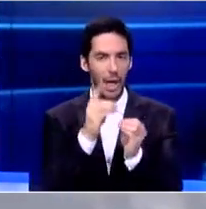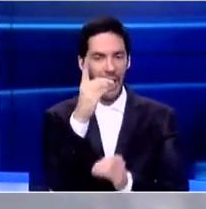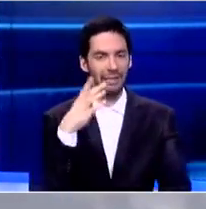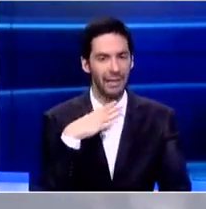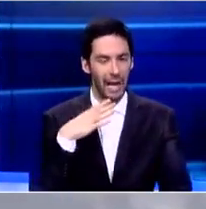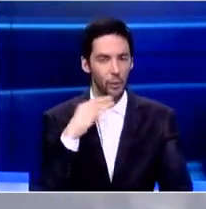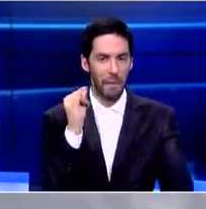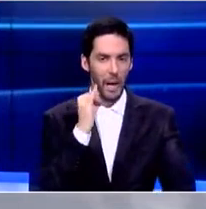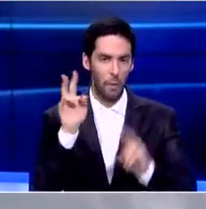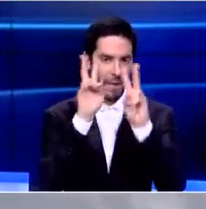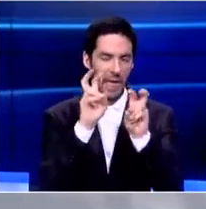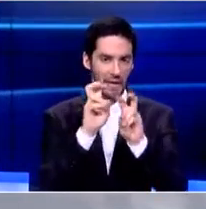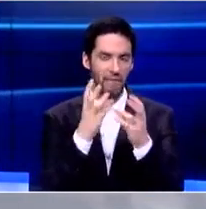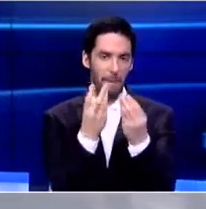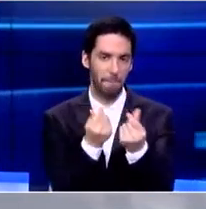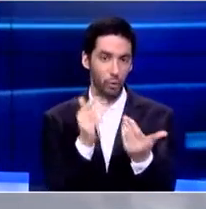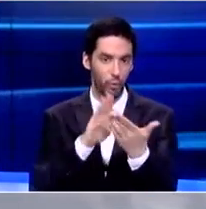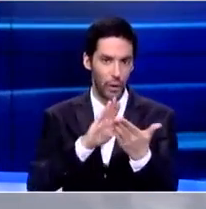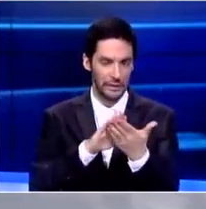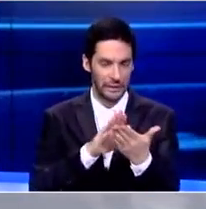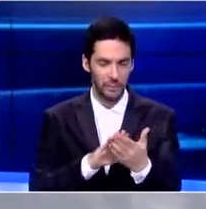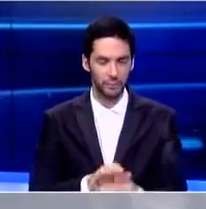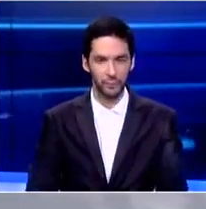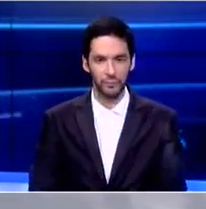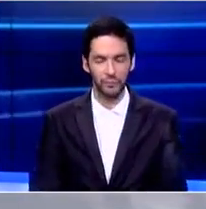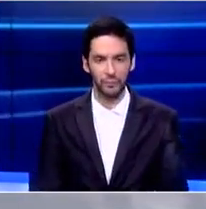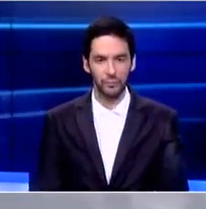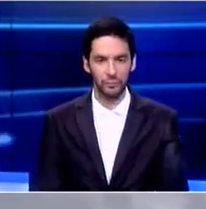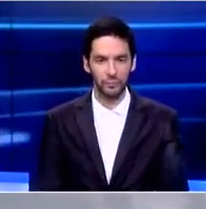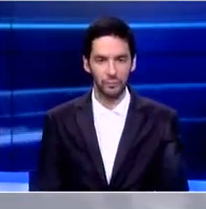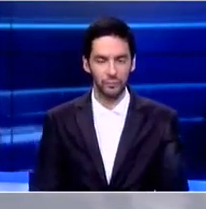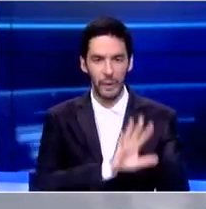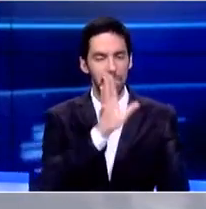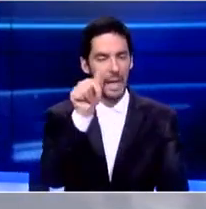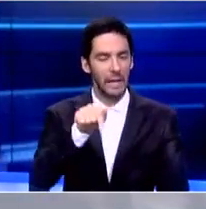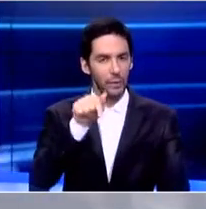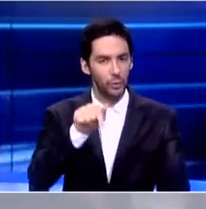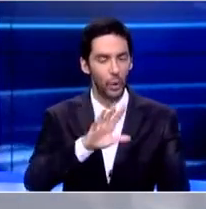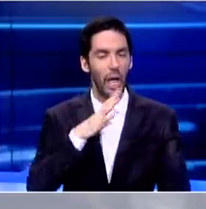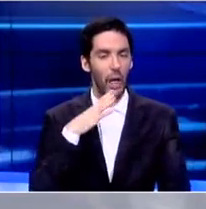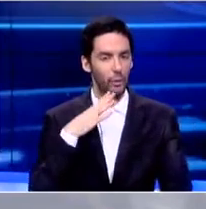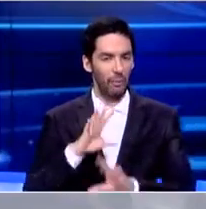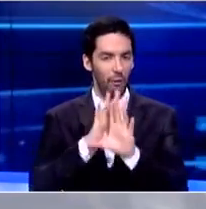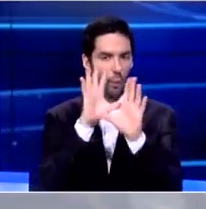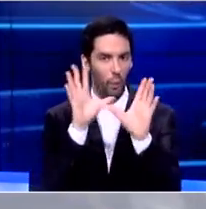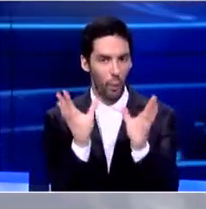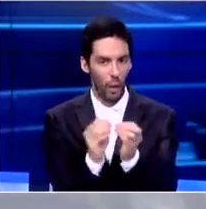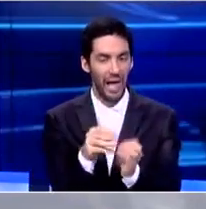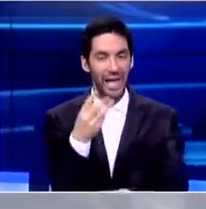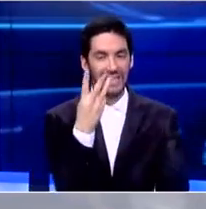το ιστορικό διερευνάται. Με βάση και τα σημερινά δεδομένα, ο συνολικός αριθμός των θετικών κρουσμάτων ανήρθε